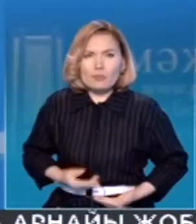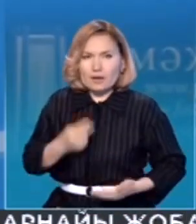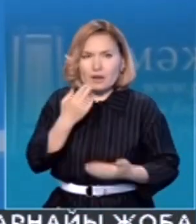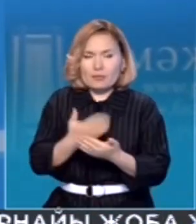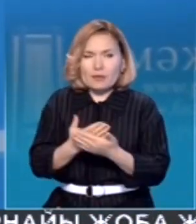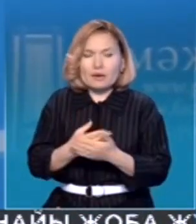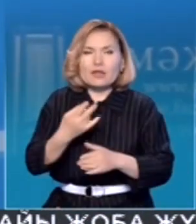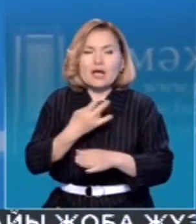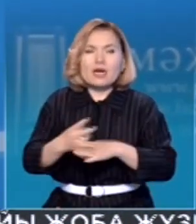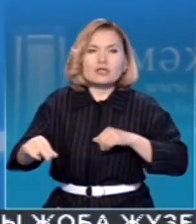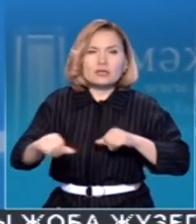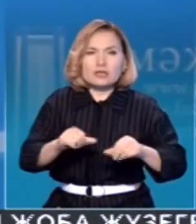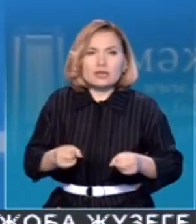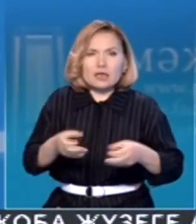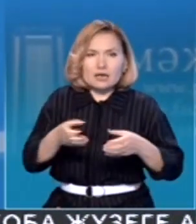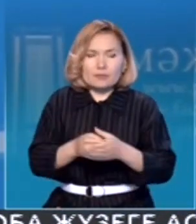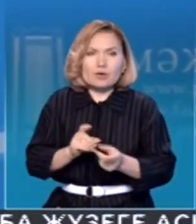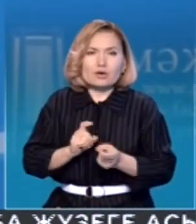екі нәрсе